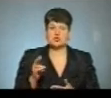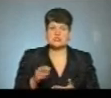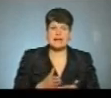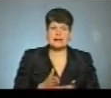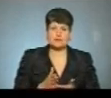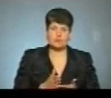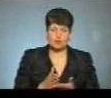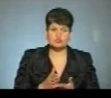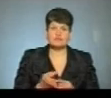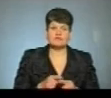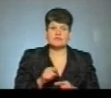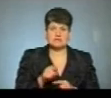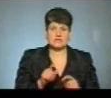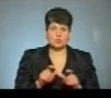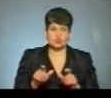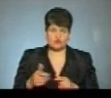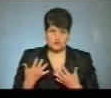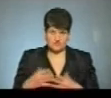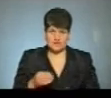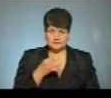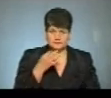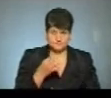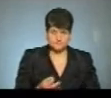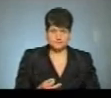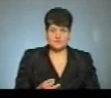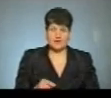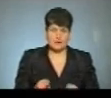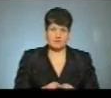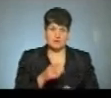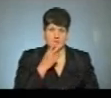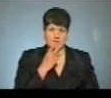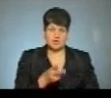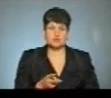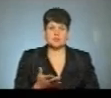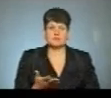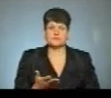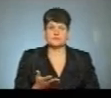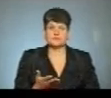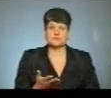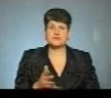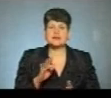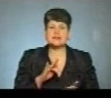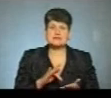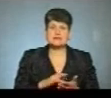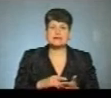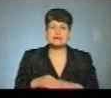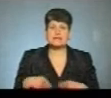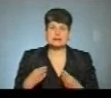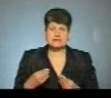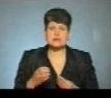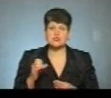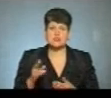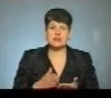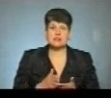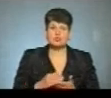послуг при цих установах, що я назвав. І, так як ми бачили із сюжету центру надання соціальних послуг